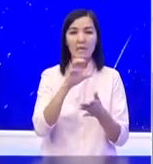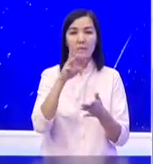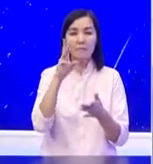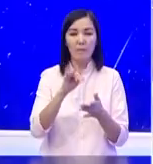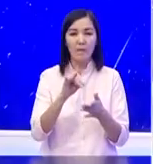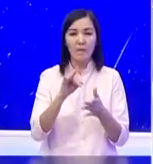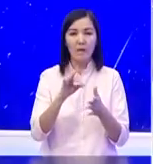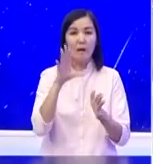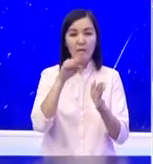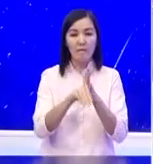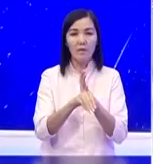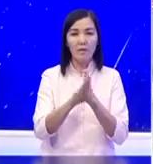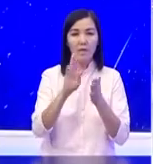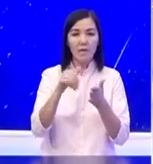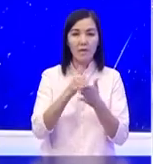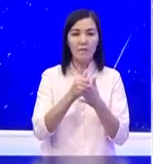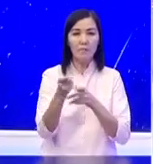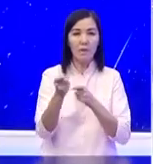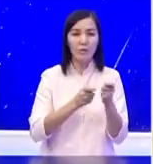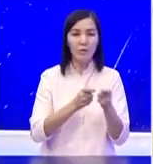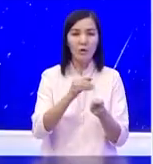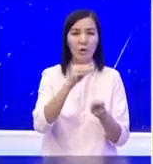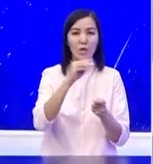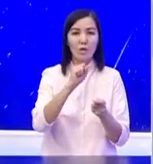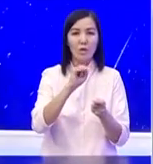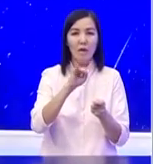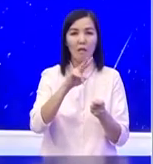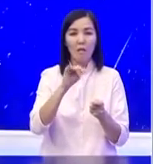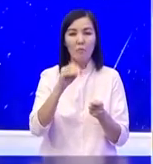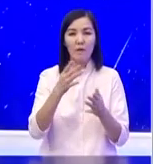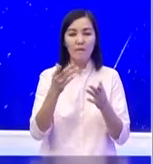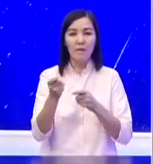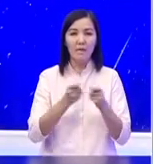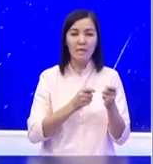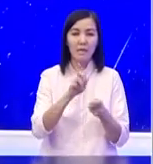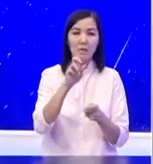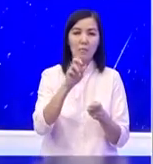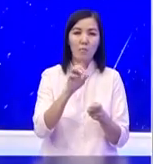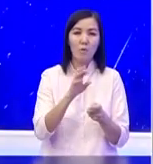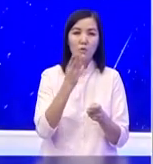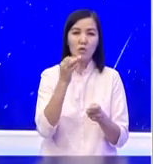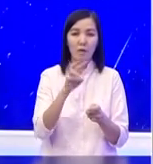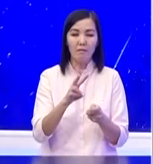получателей наград вошли также генеральный продюсер телеканала Жумахмет Жайлаубаев и редактор Назгуль Бушан.